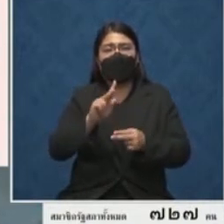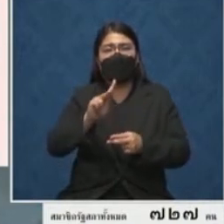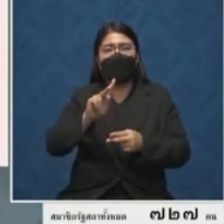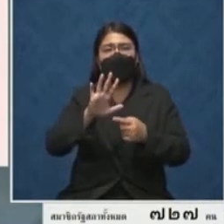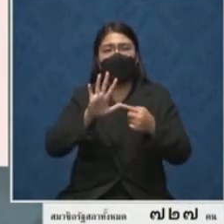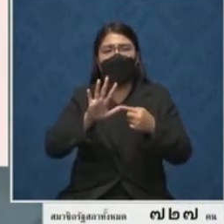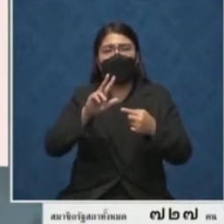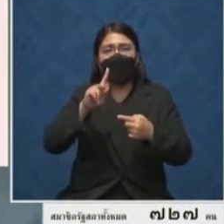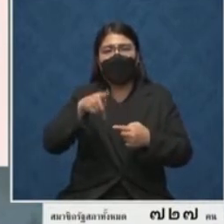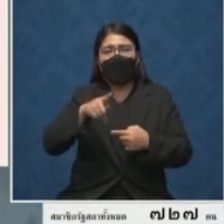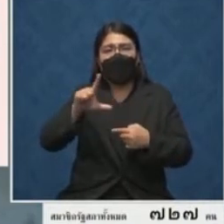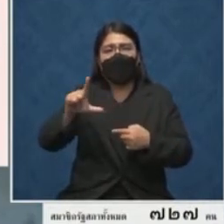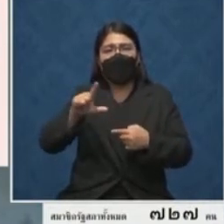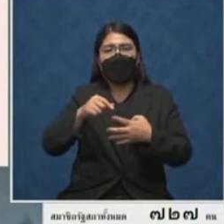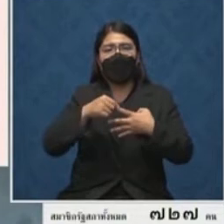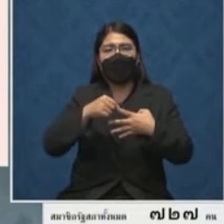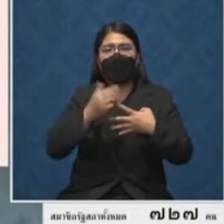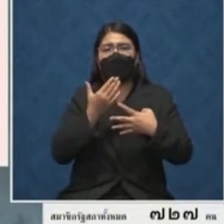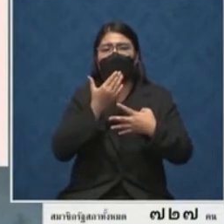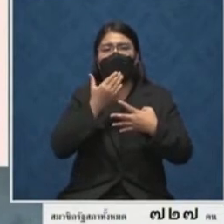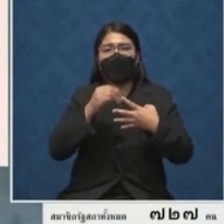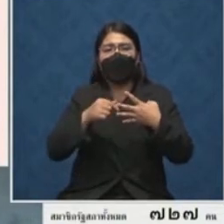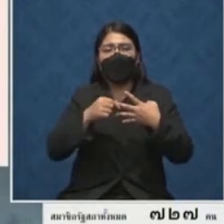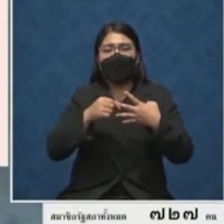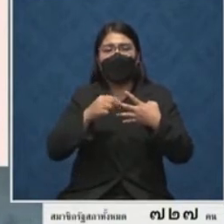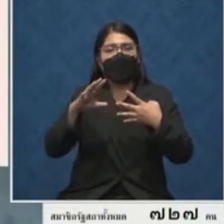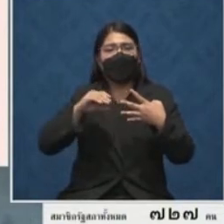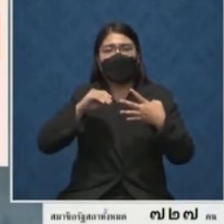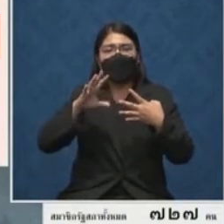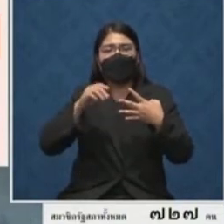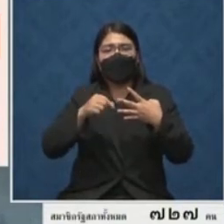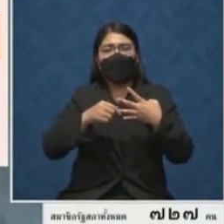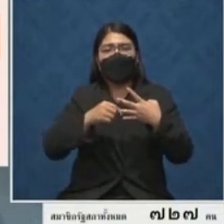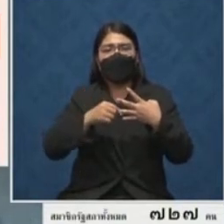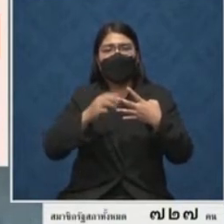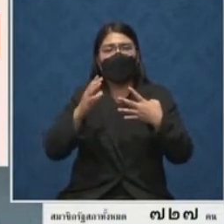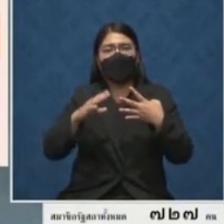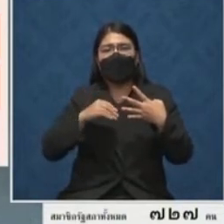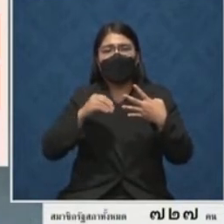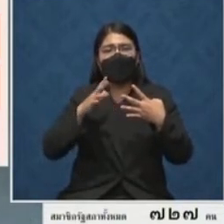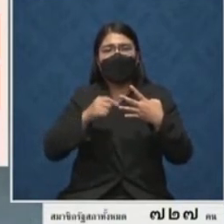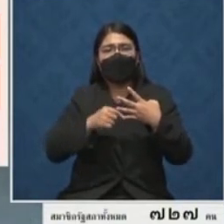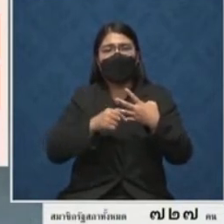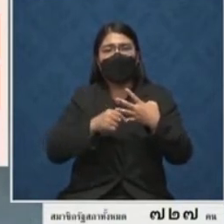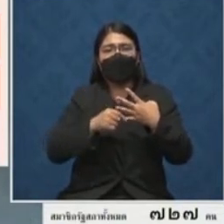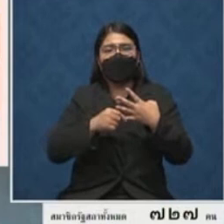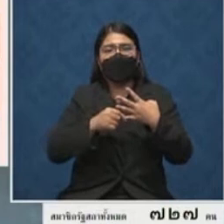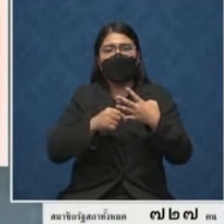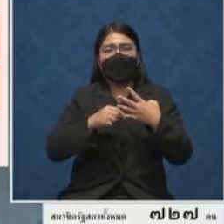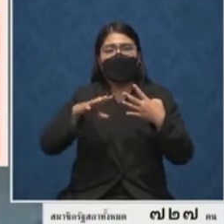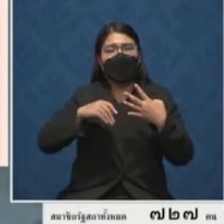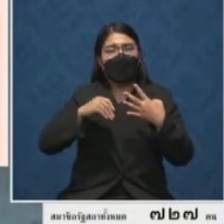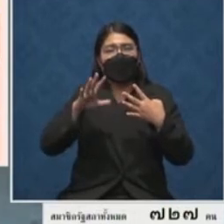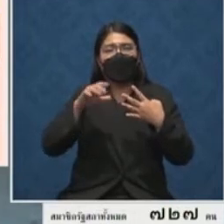ง 1งดออกเสียง2ไม่รับหลักการ3ไม่รับหลักการ4ไม่รับหลัก